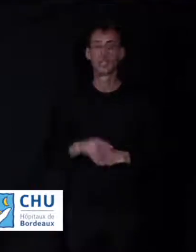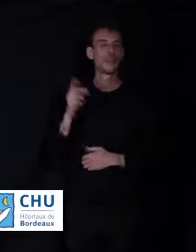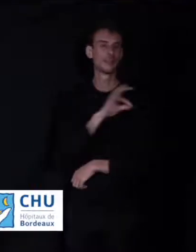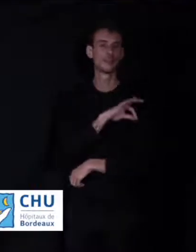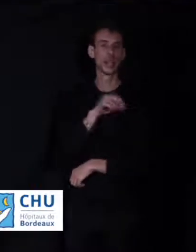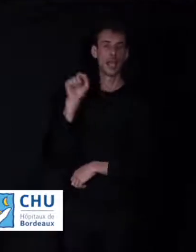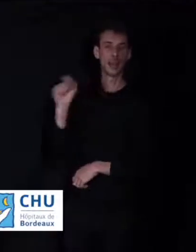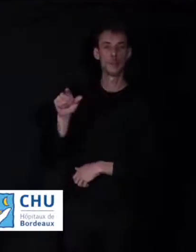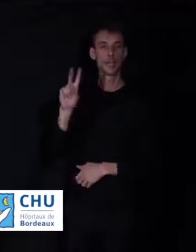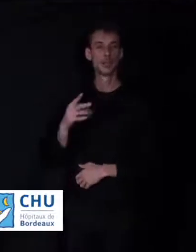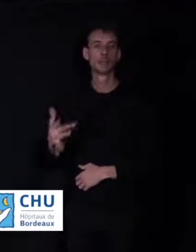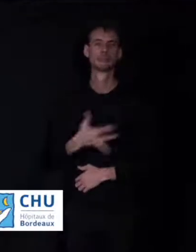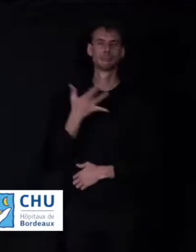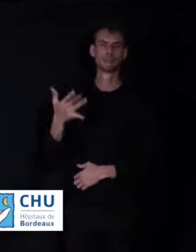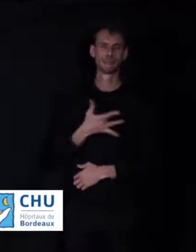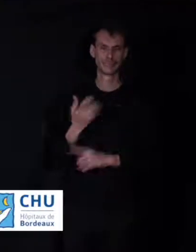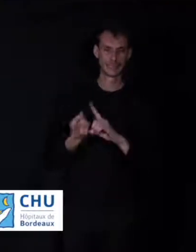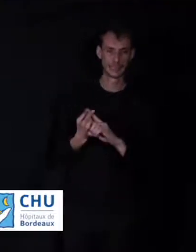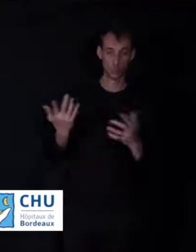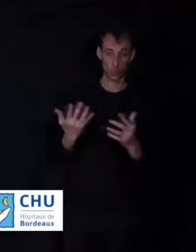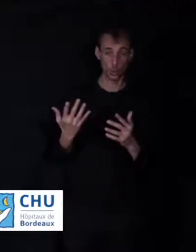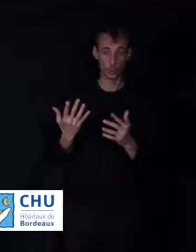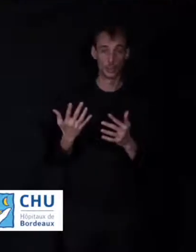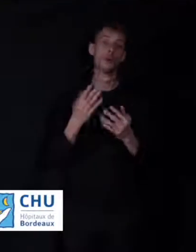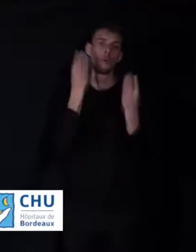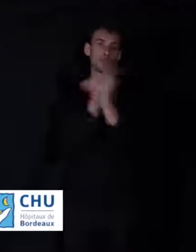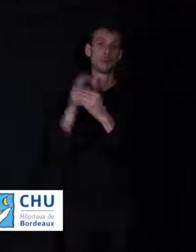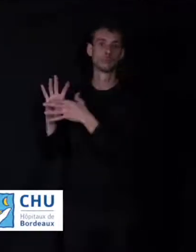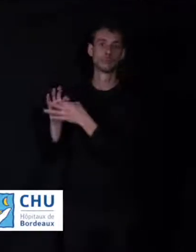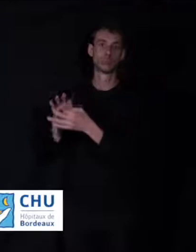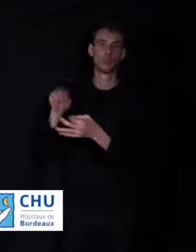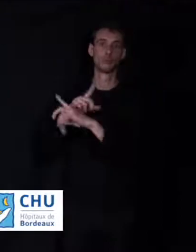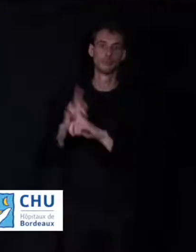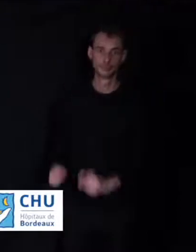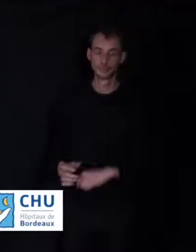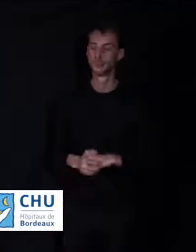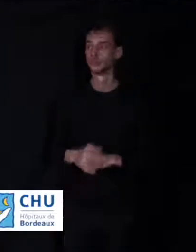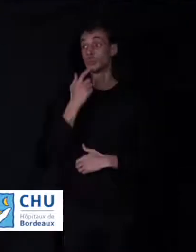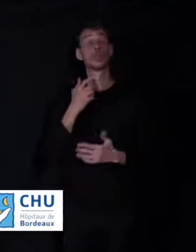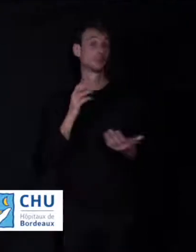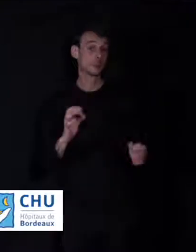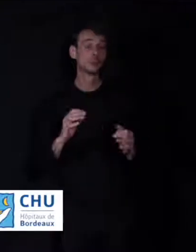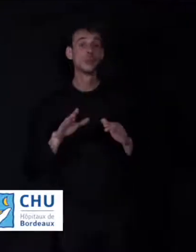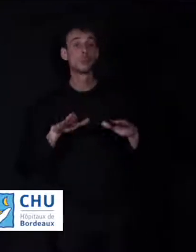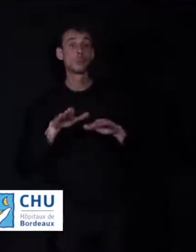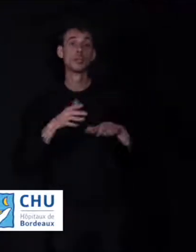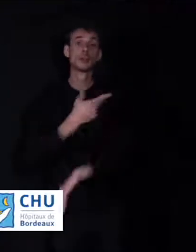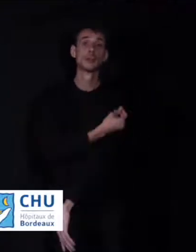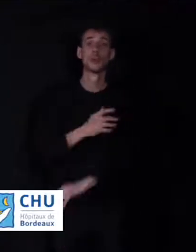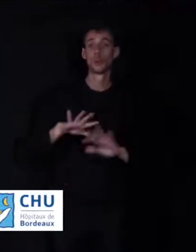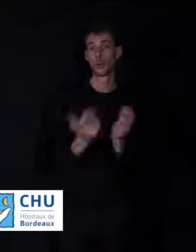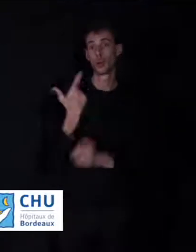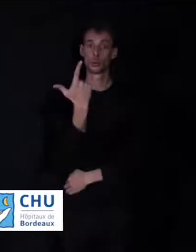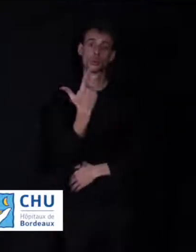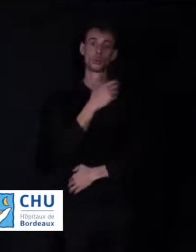est la chaîne du froid. Donc, le schéma vaccinal sera composé de 2 doses pour stimuler le système